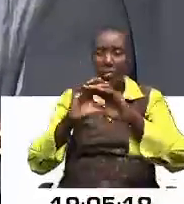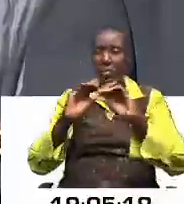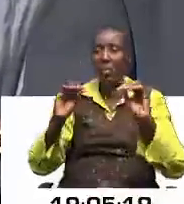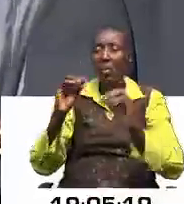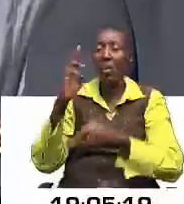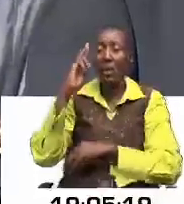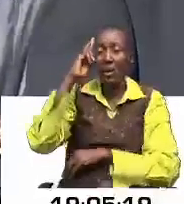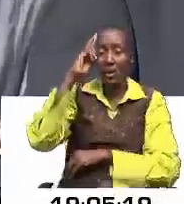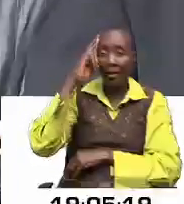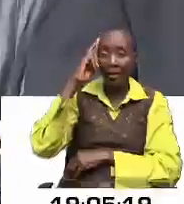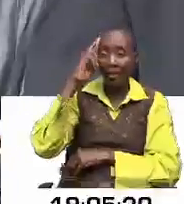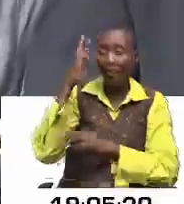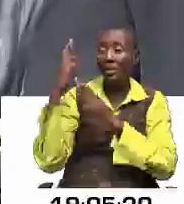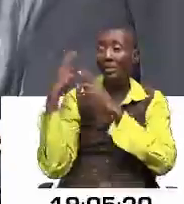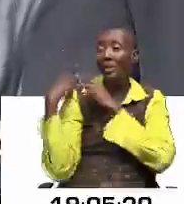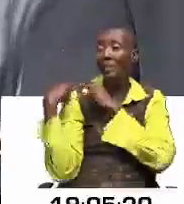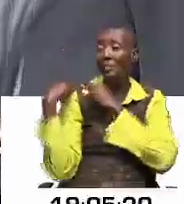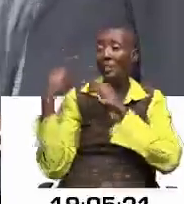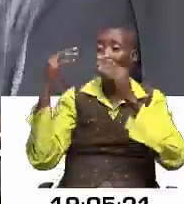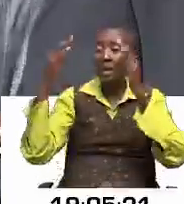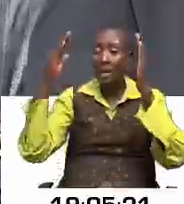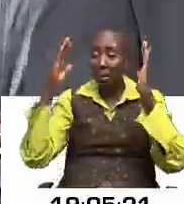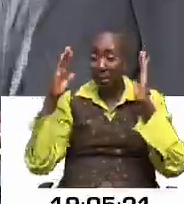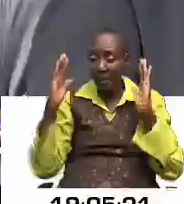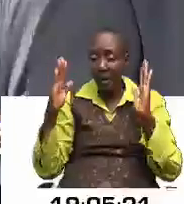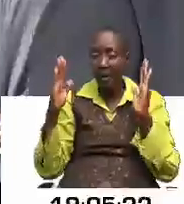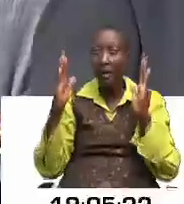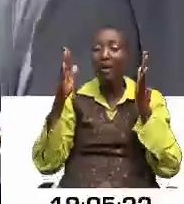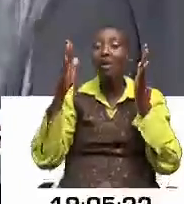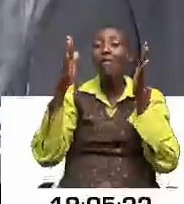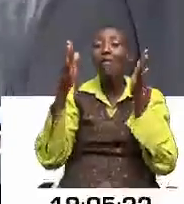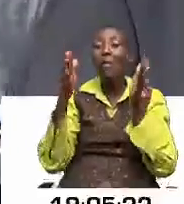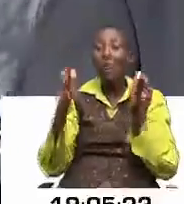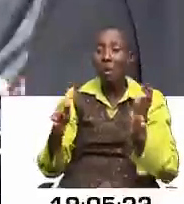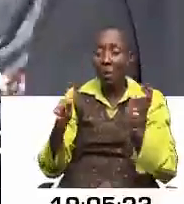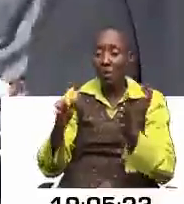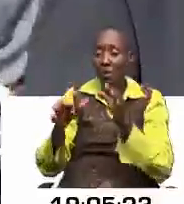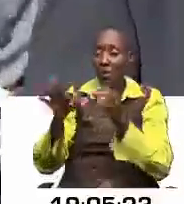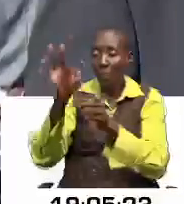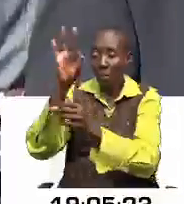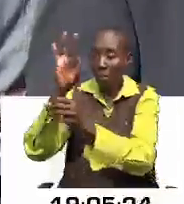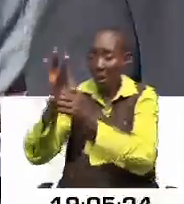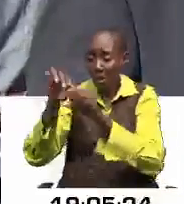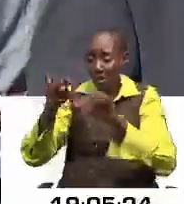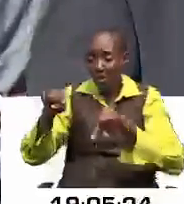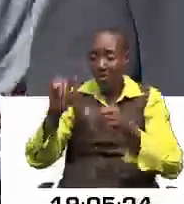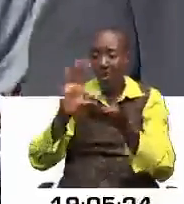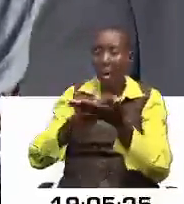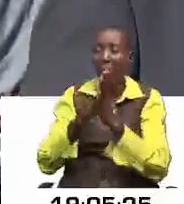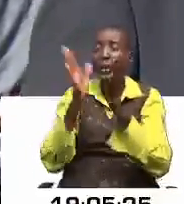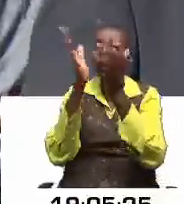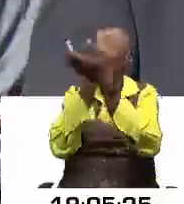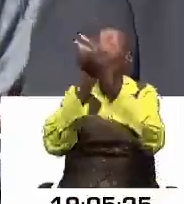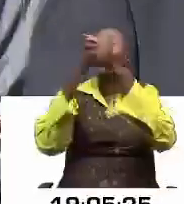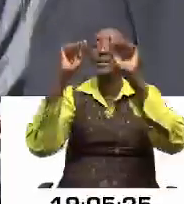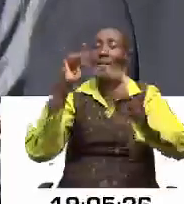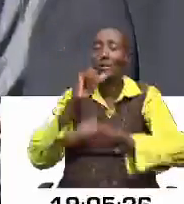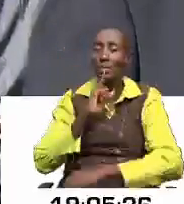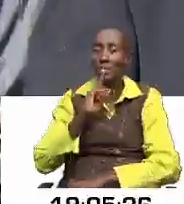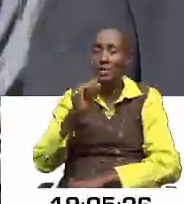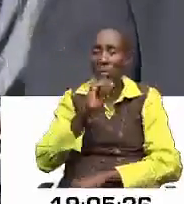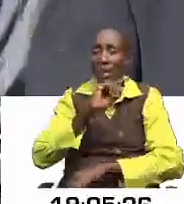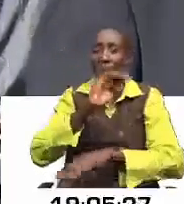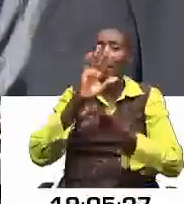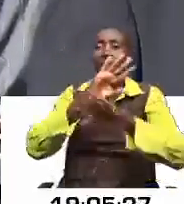Ndiposa itakuwa ni jukumu kubwa kwa yule ambaye atachaguliwa leo kama rais kuhakikisha kwamba mambo haya